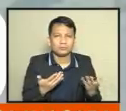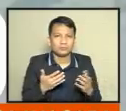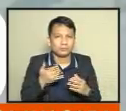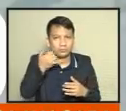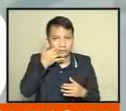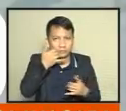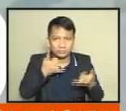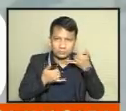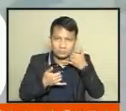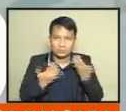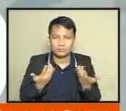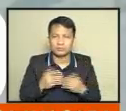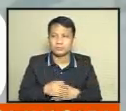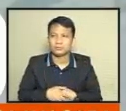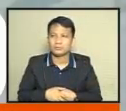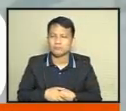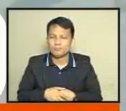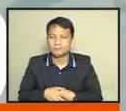natawag dito.